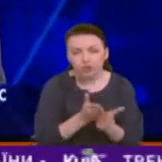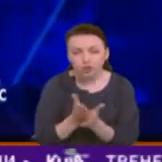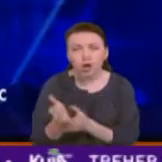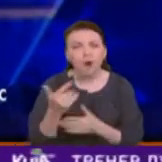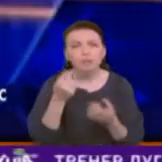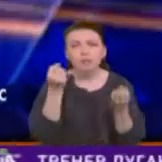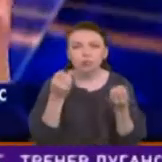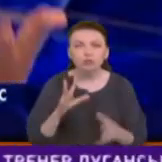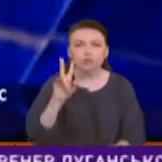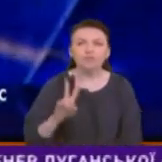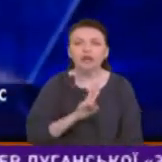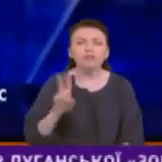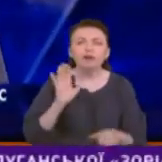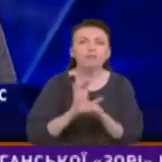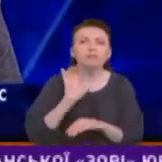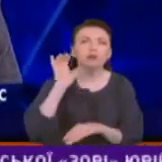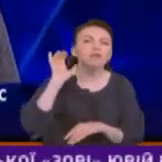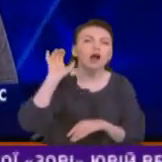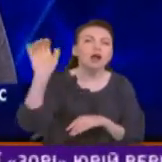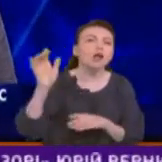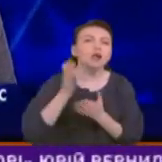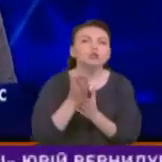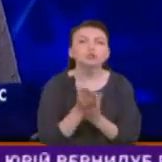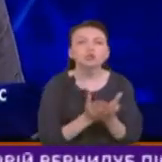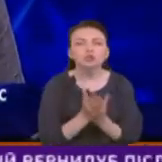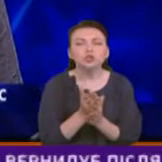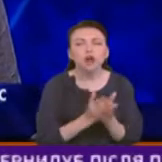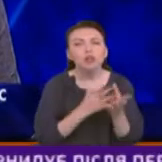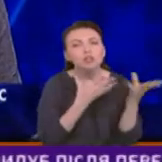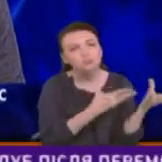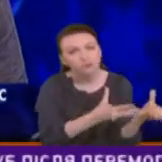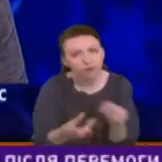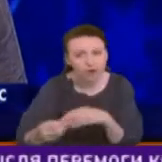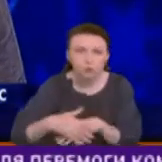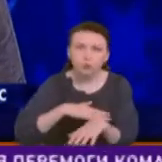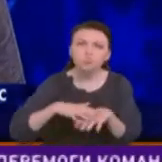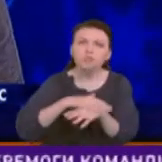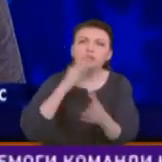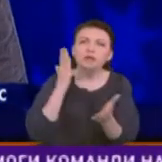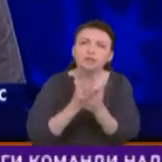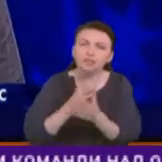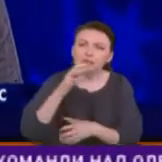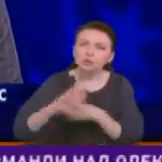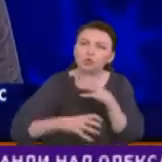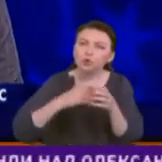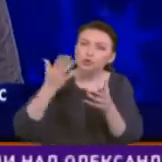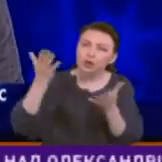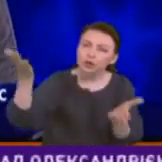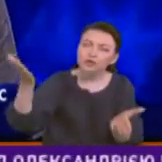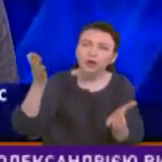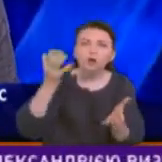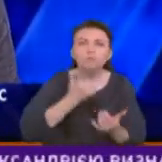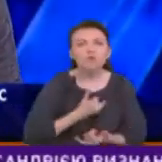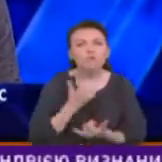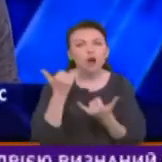яка не просто відправляє служіння, але й впливає на суспільство і є на міжнародній арені поважною,